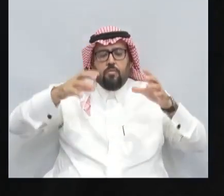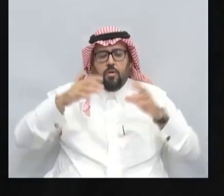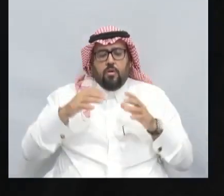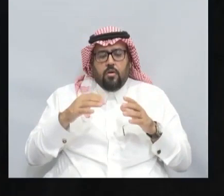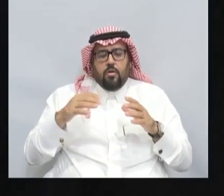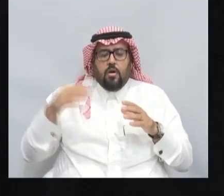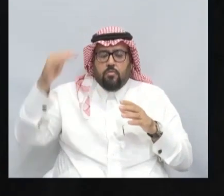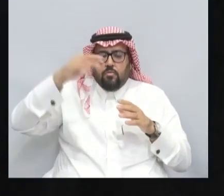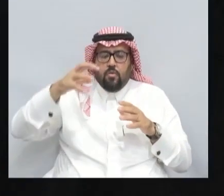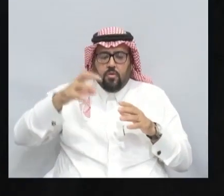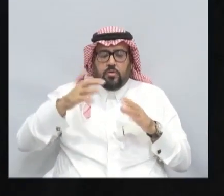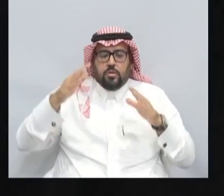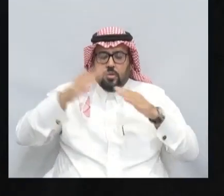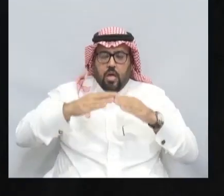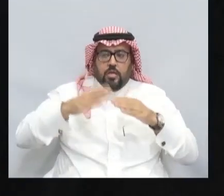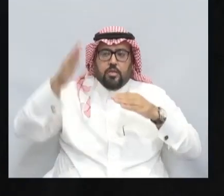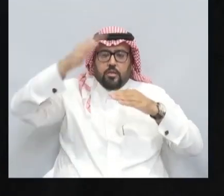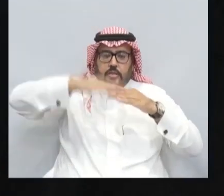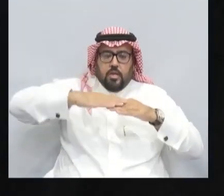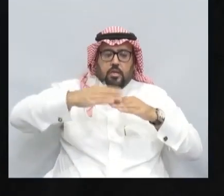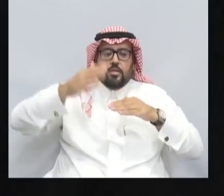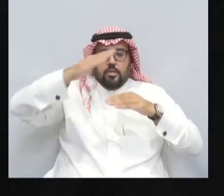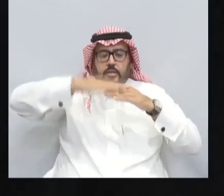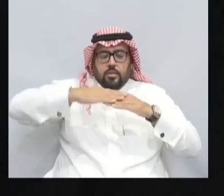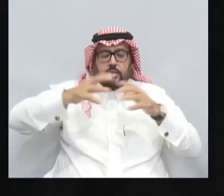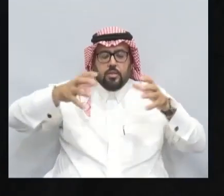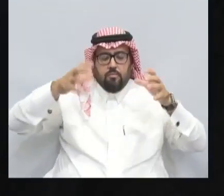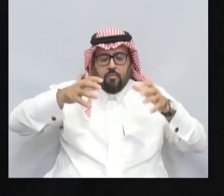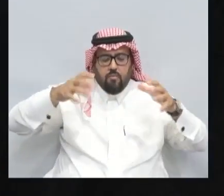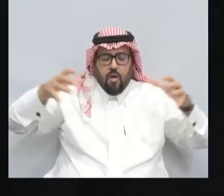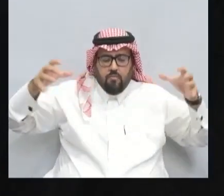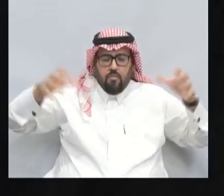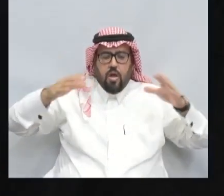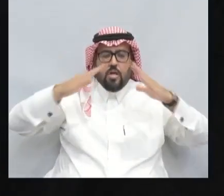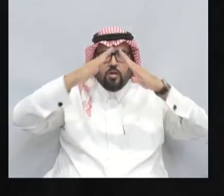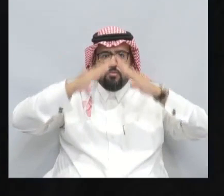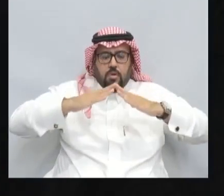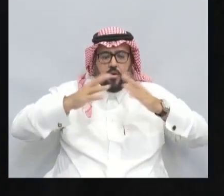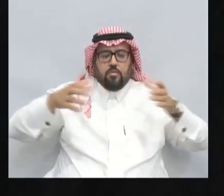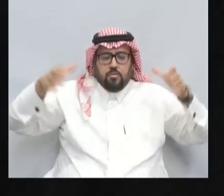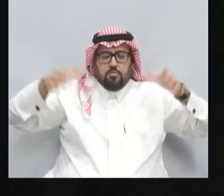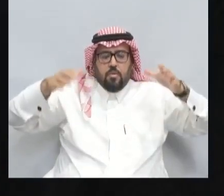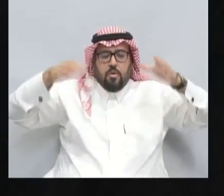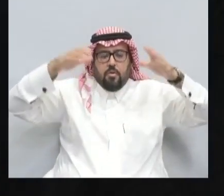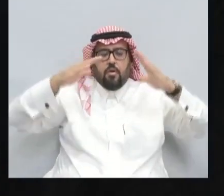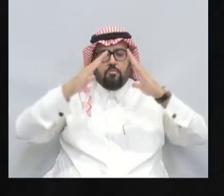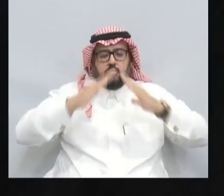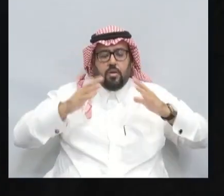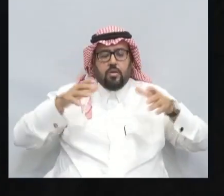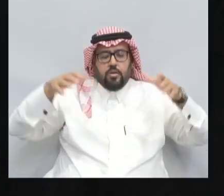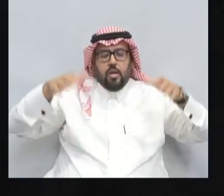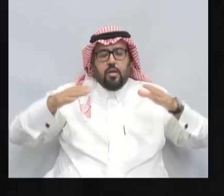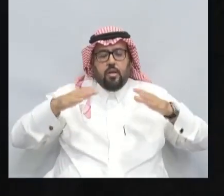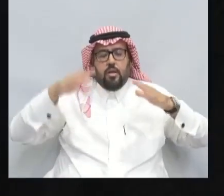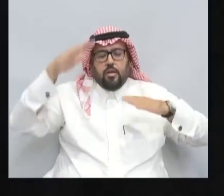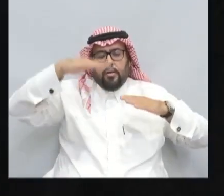من المقذوفات الصلبة تلصق، ثم طبقة أخرى من اللابة، ثم يعتبر شكل إيه؟ شكل مركب، ليس مخروطي،